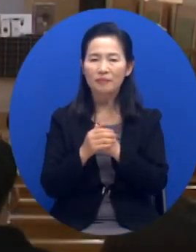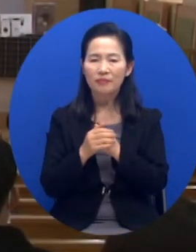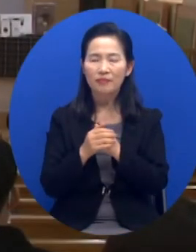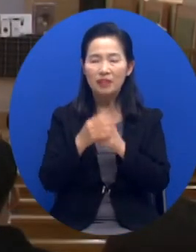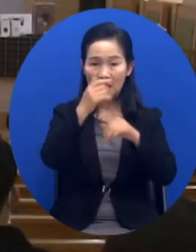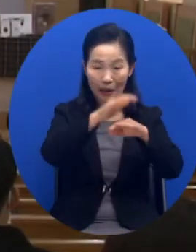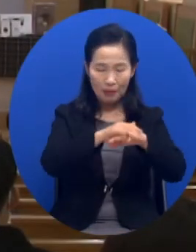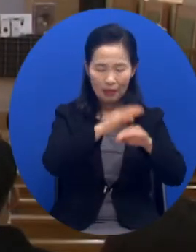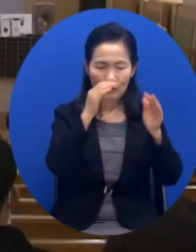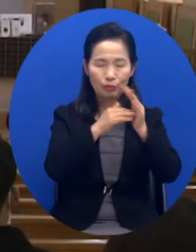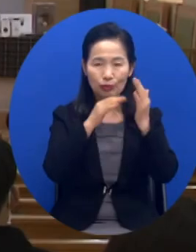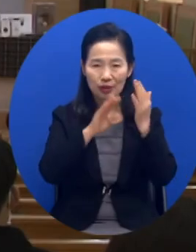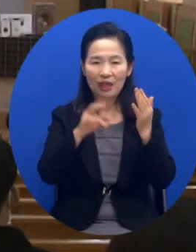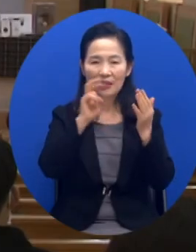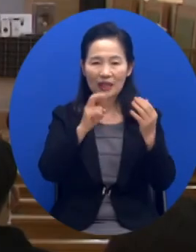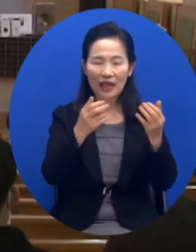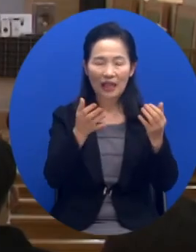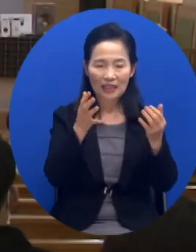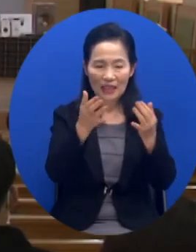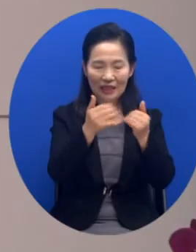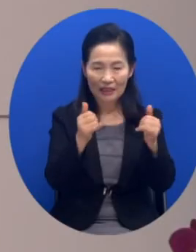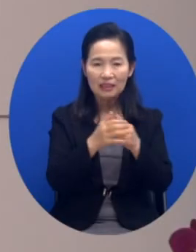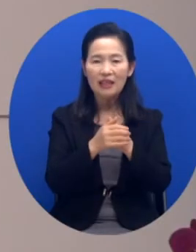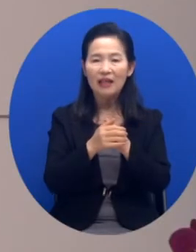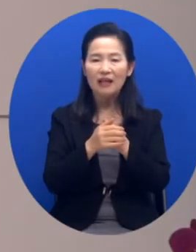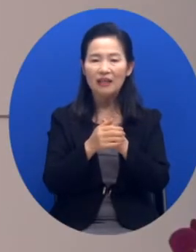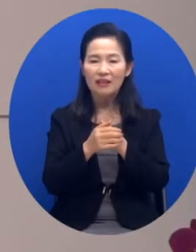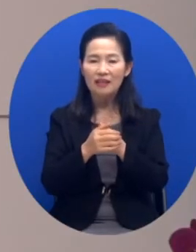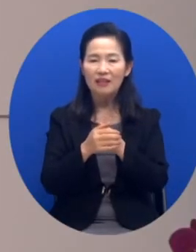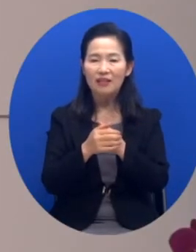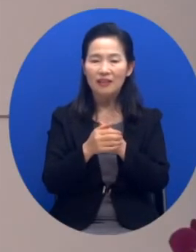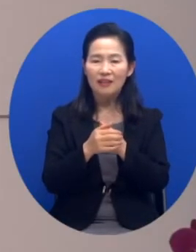예배에 이어 찬양 사역자 김동욱, 박지훈의 찬양